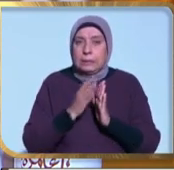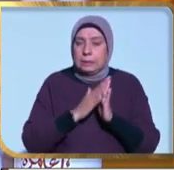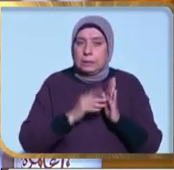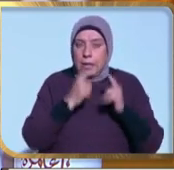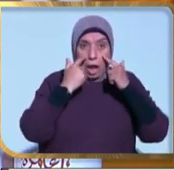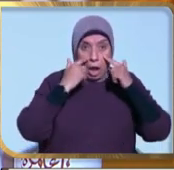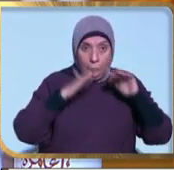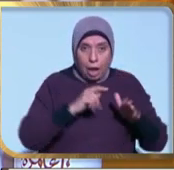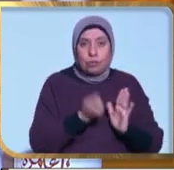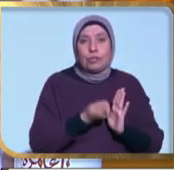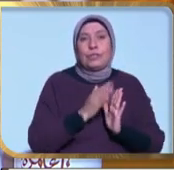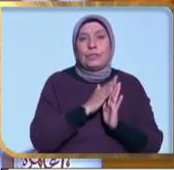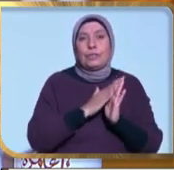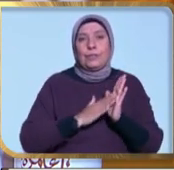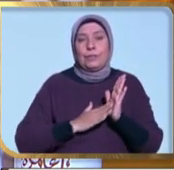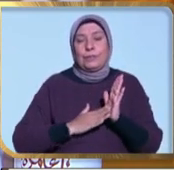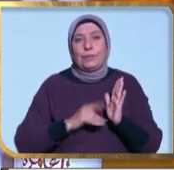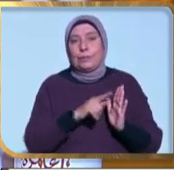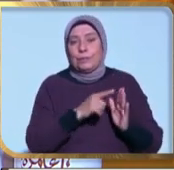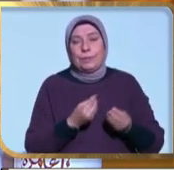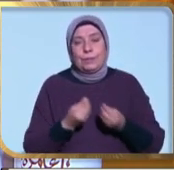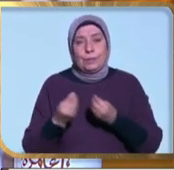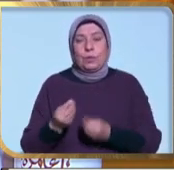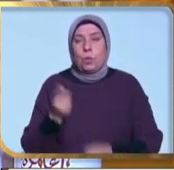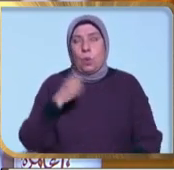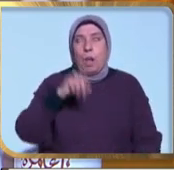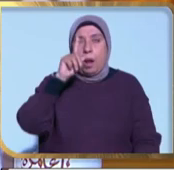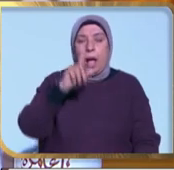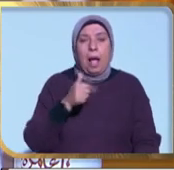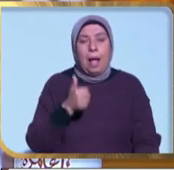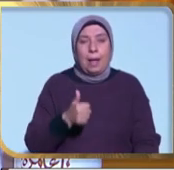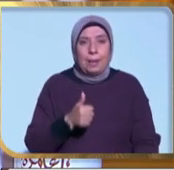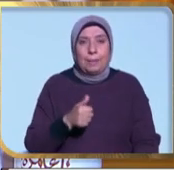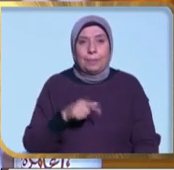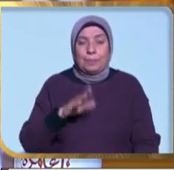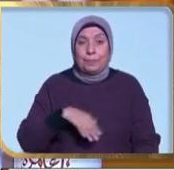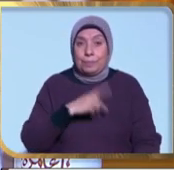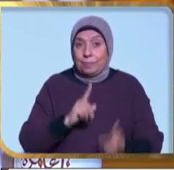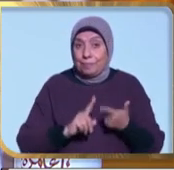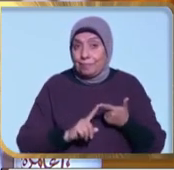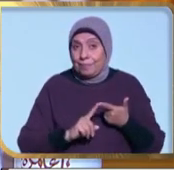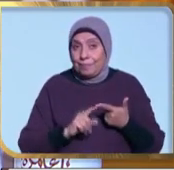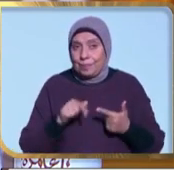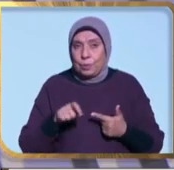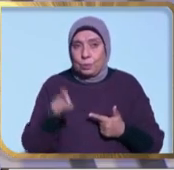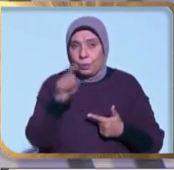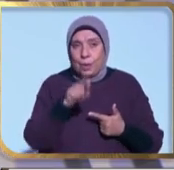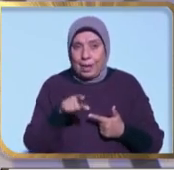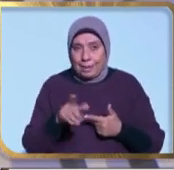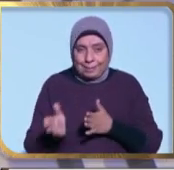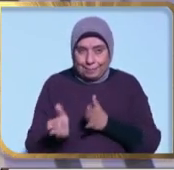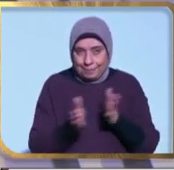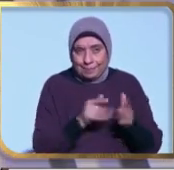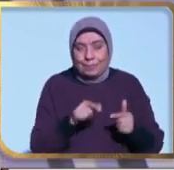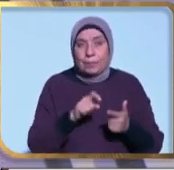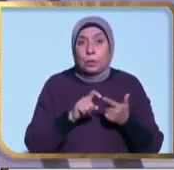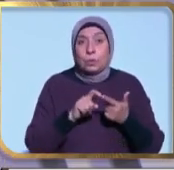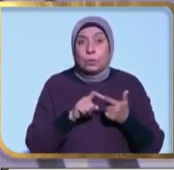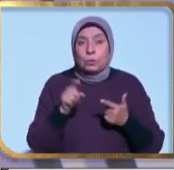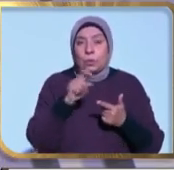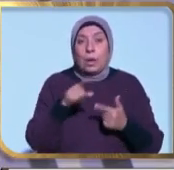الوالد على حال حياته والله تعالى اعلى واعلم ناخد السؤال الثاني اللي معانا والدتي سن